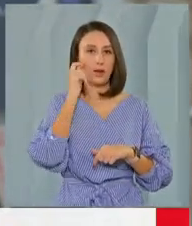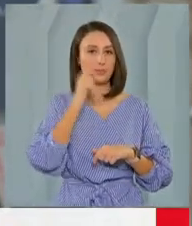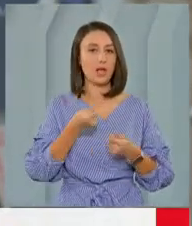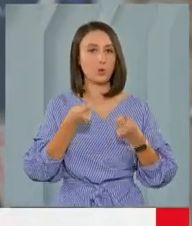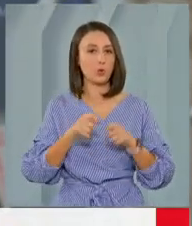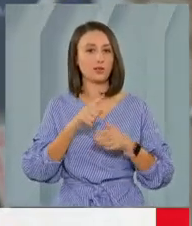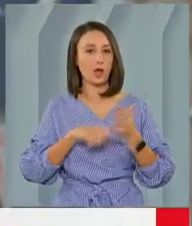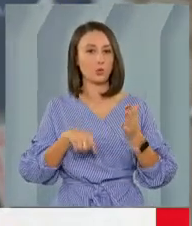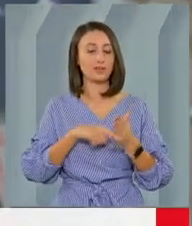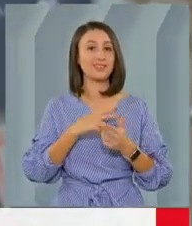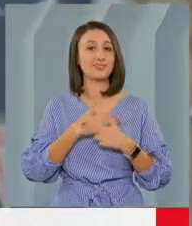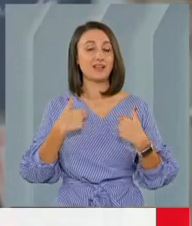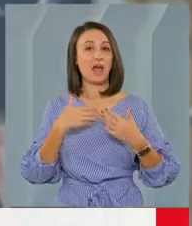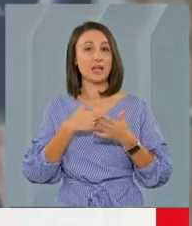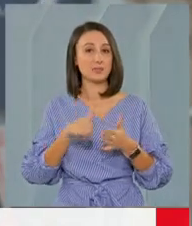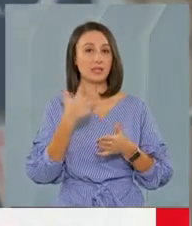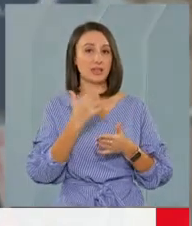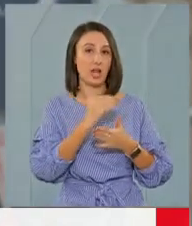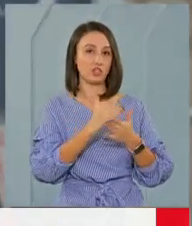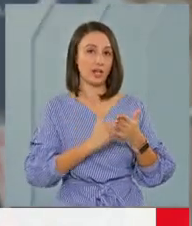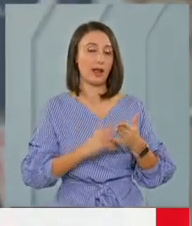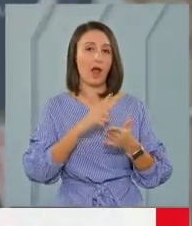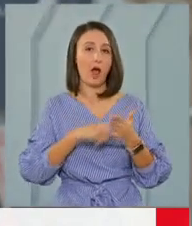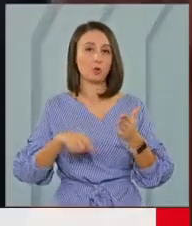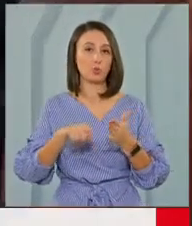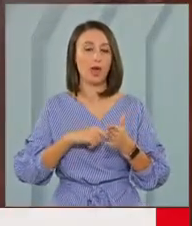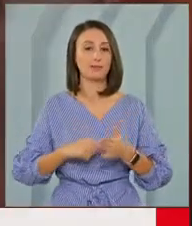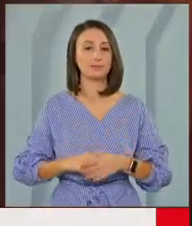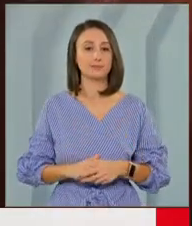fost anulate. Instanța a respins a treia cerere de anulare a amenzii.